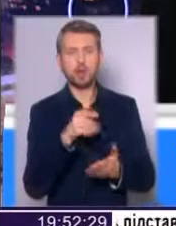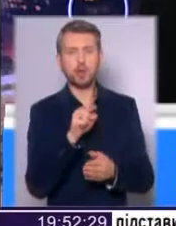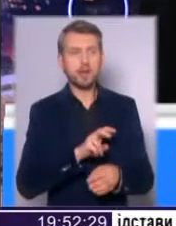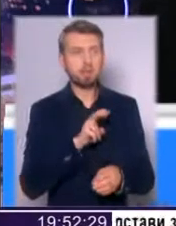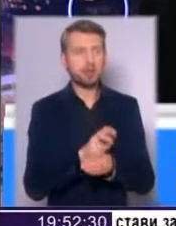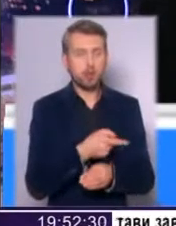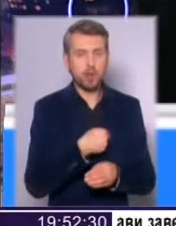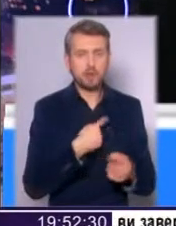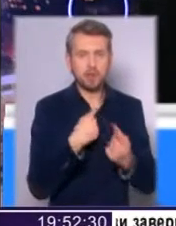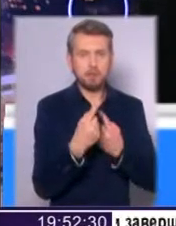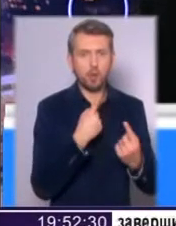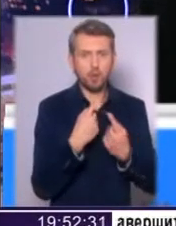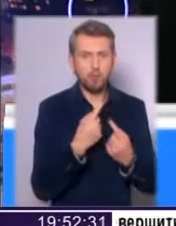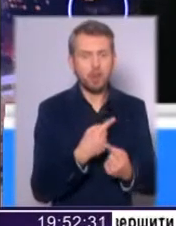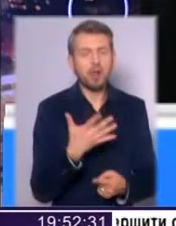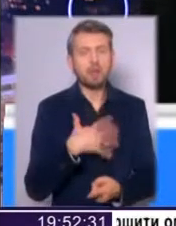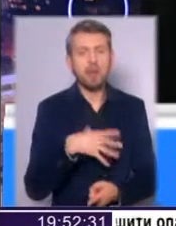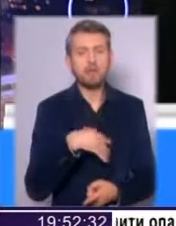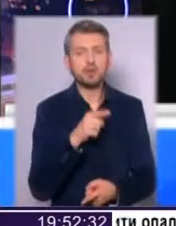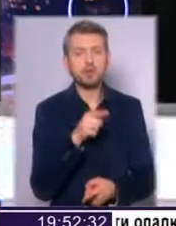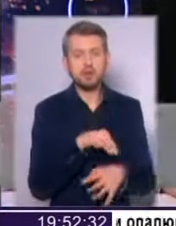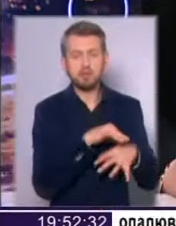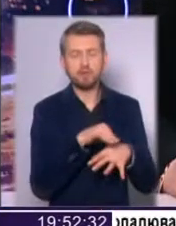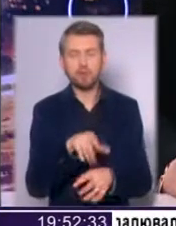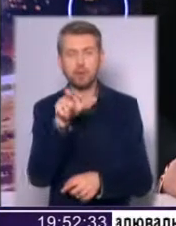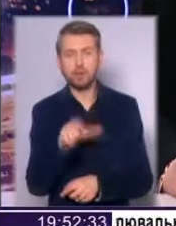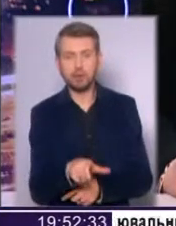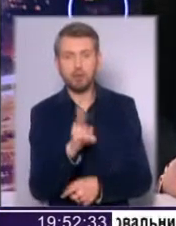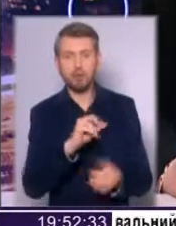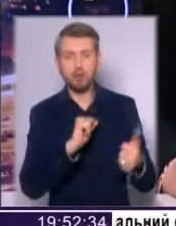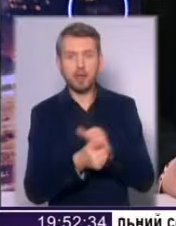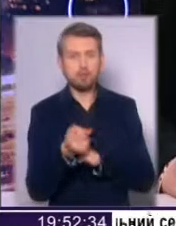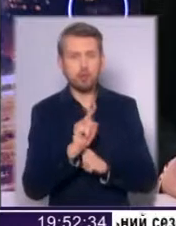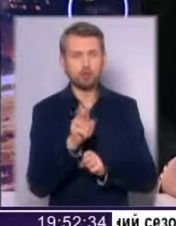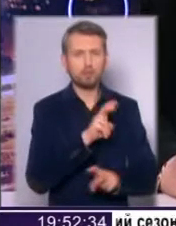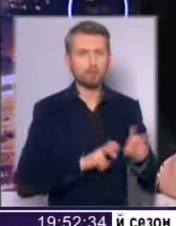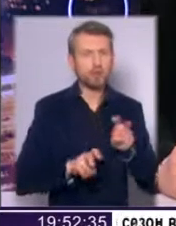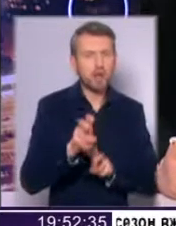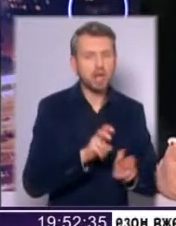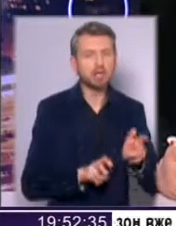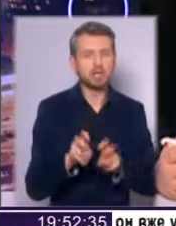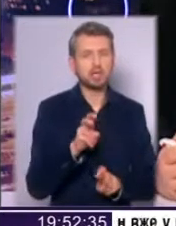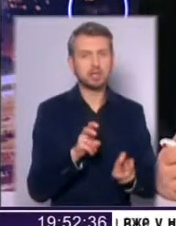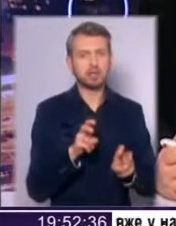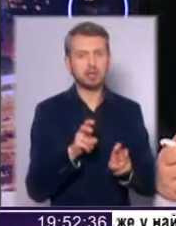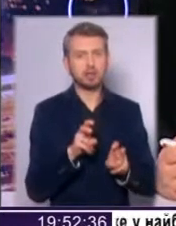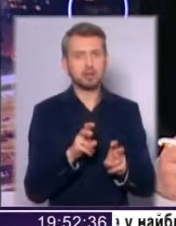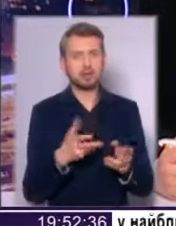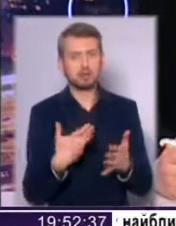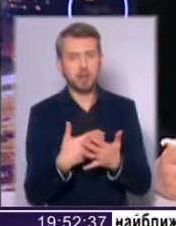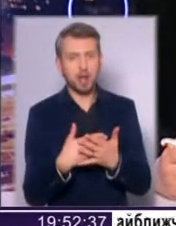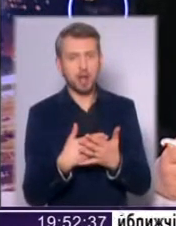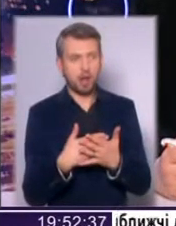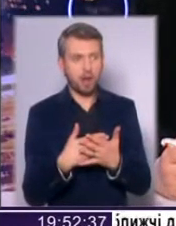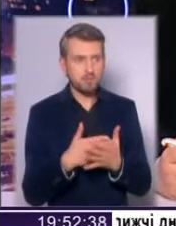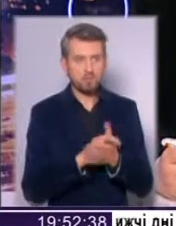нас на переговори, то навіщо ви привели людину, яка замість того, щоб шукати якби